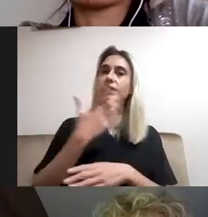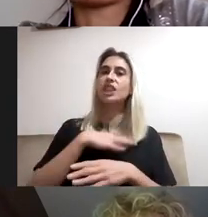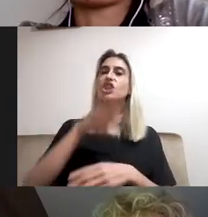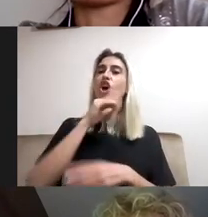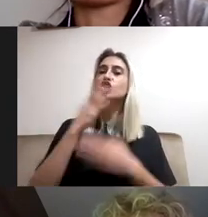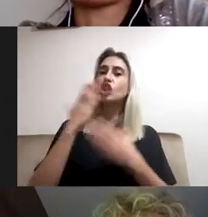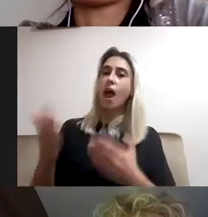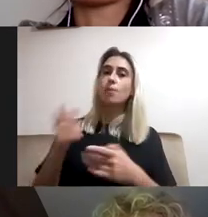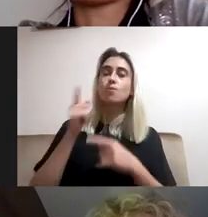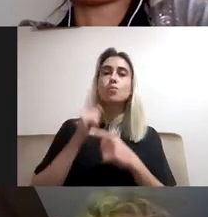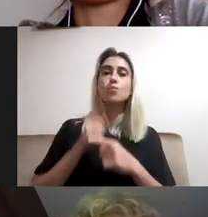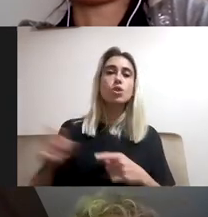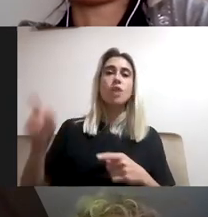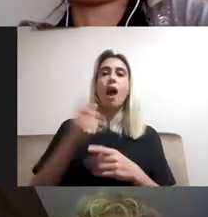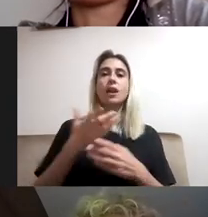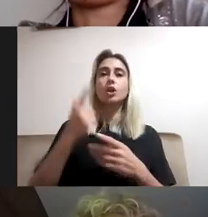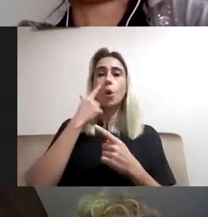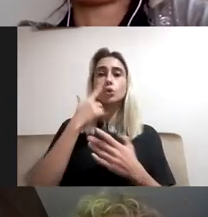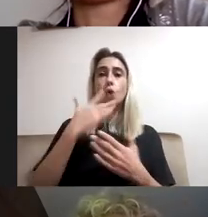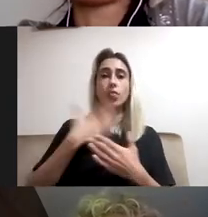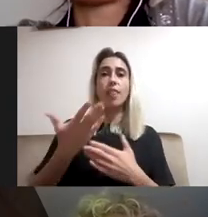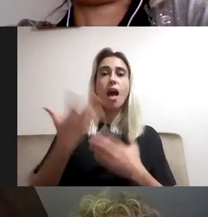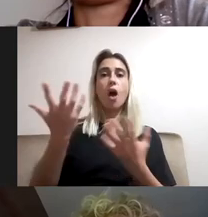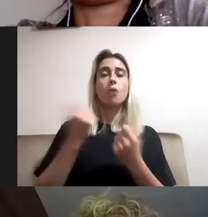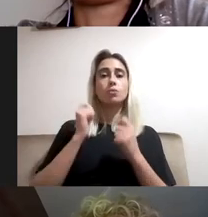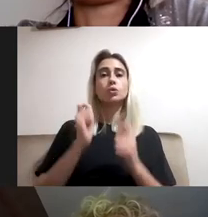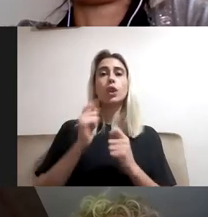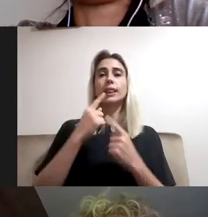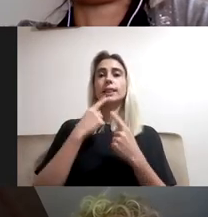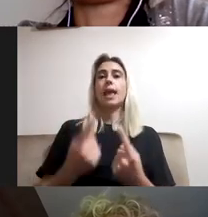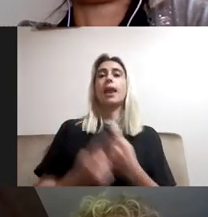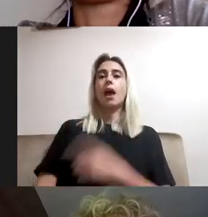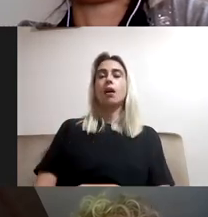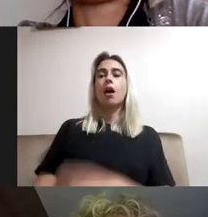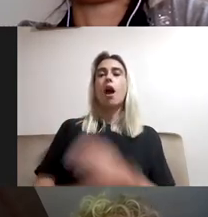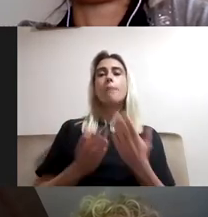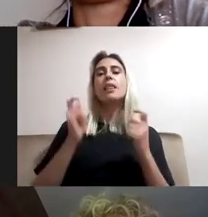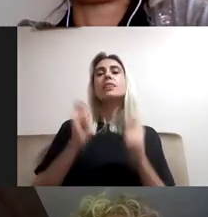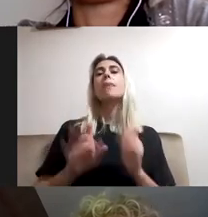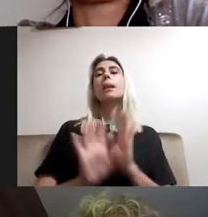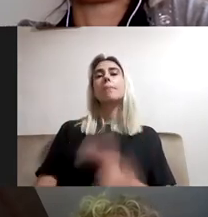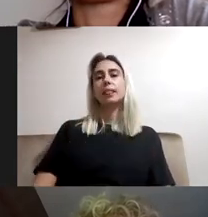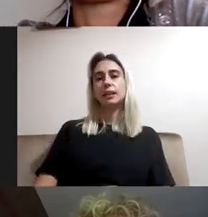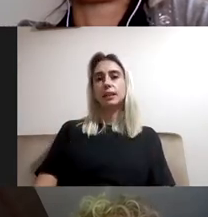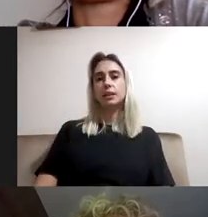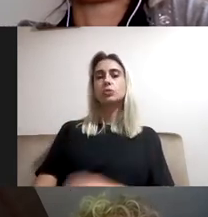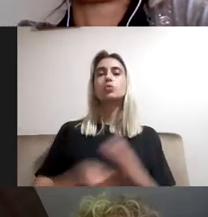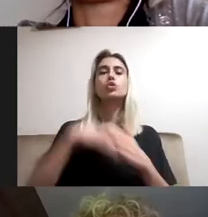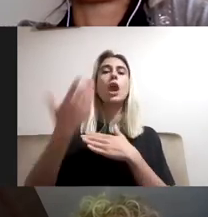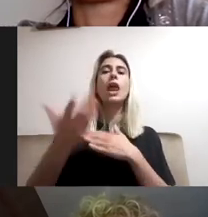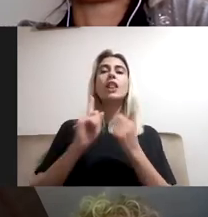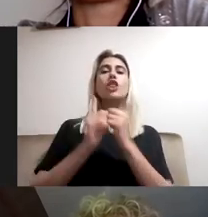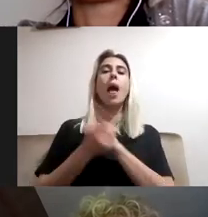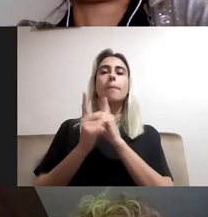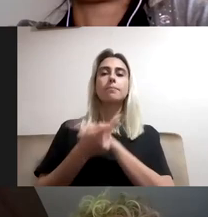bunları göz önünde bulundurmak zorundayız diyerek. Ama yapılmadı. Sonraki dönemlerde işte